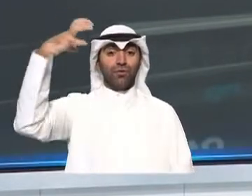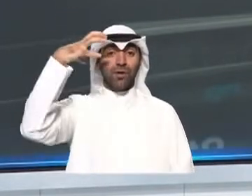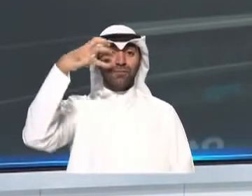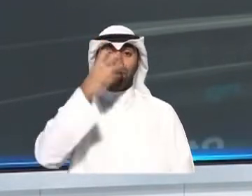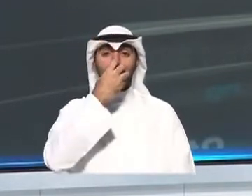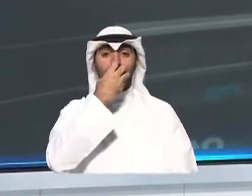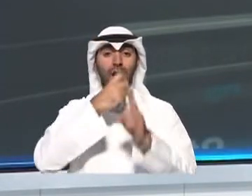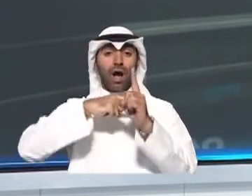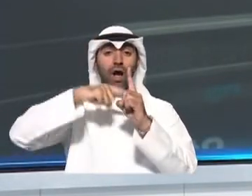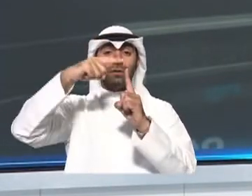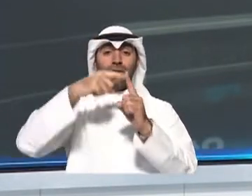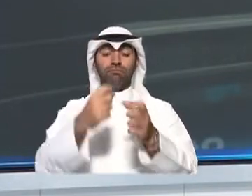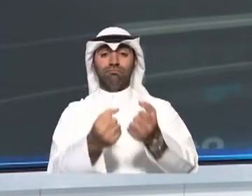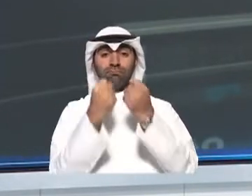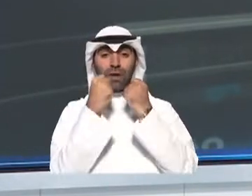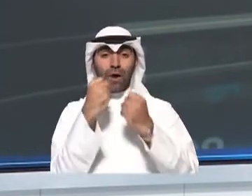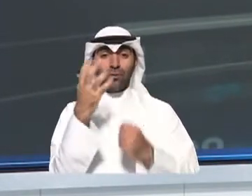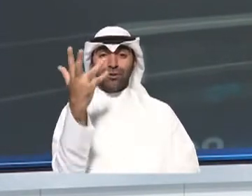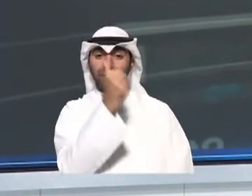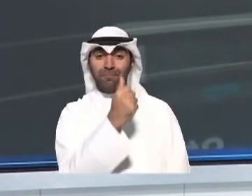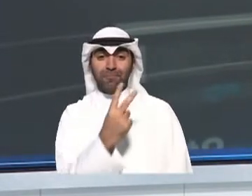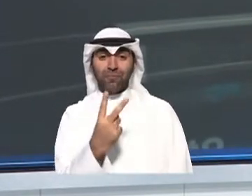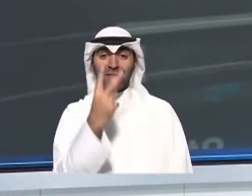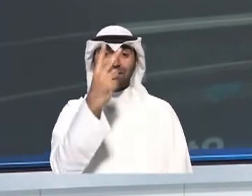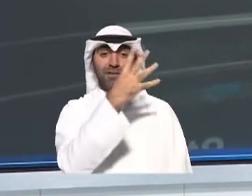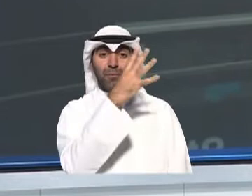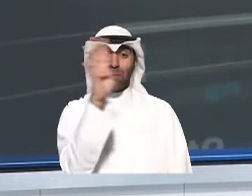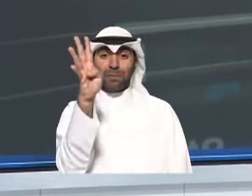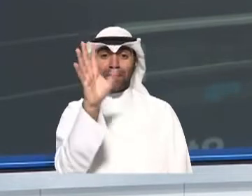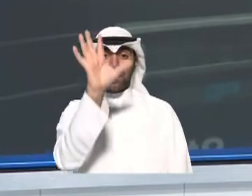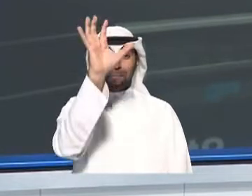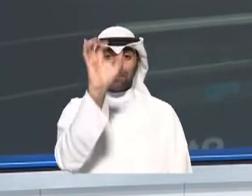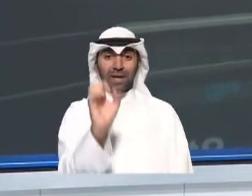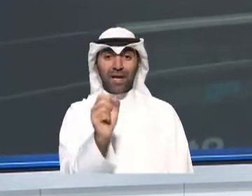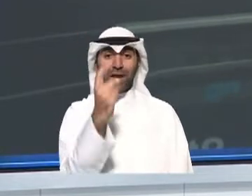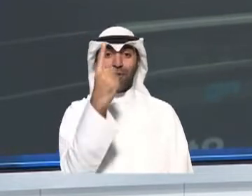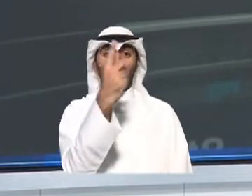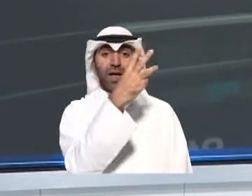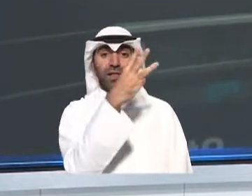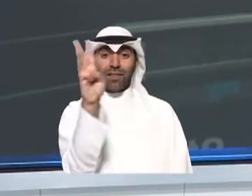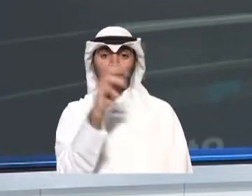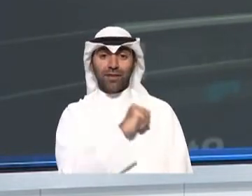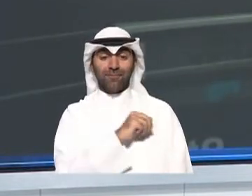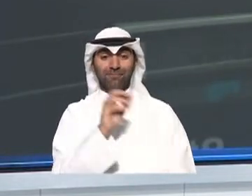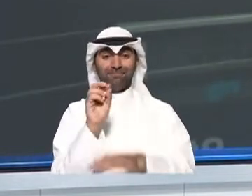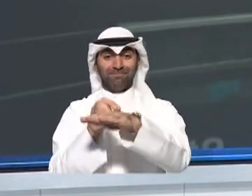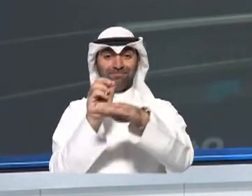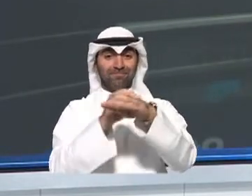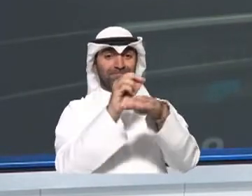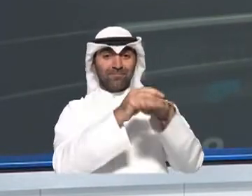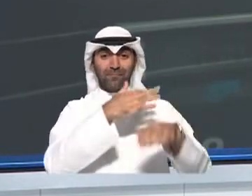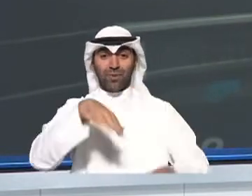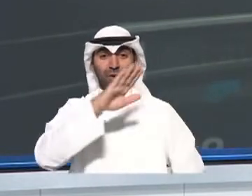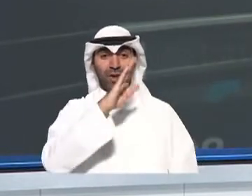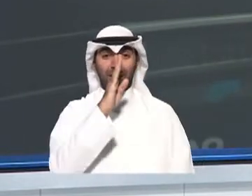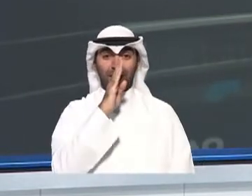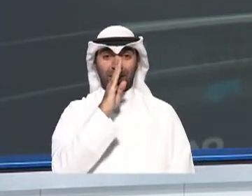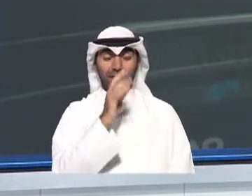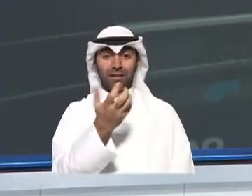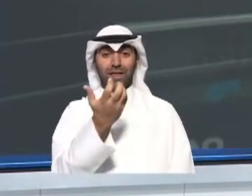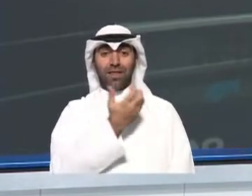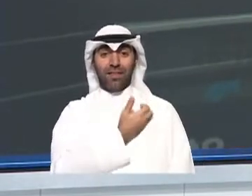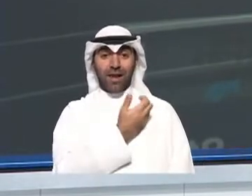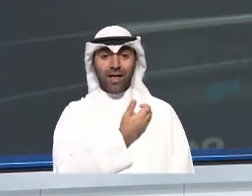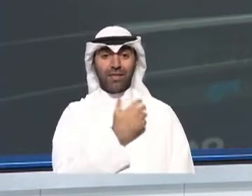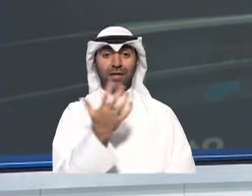العظمى 47 والصغرى 31 درجة مئوية. راح ينشط الهواء الشمالي الغربي أكثر في يوم